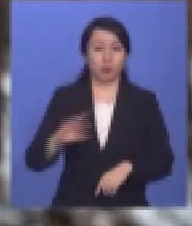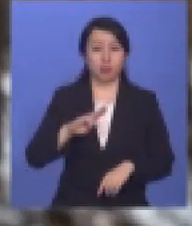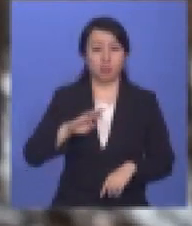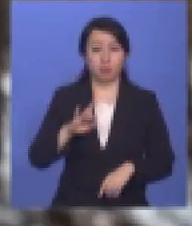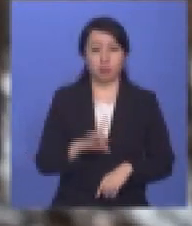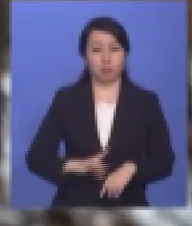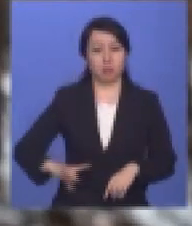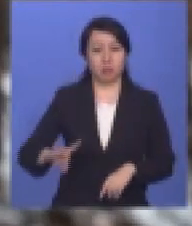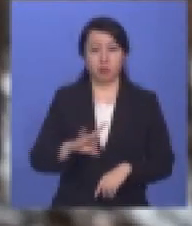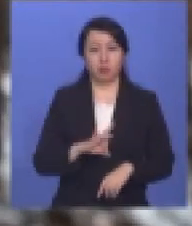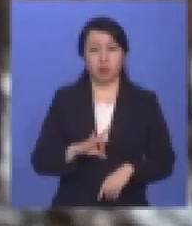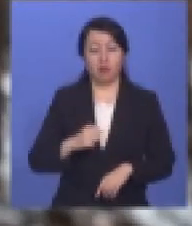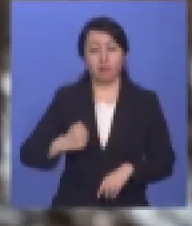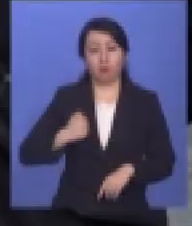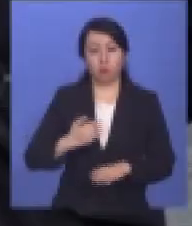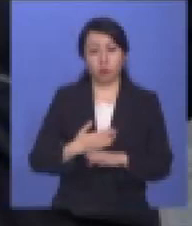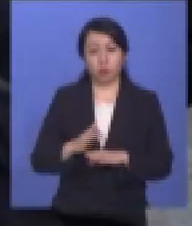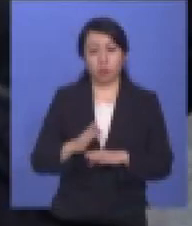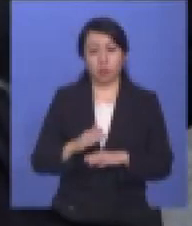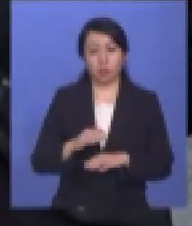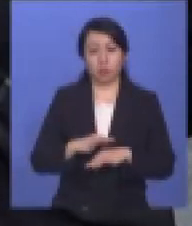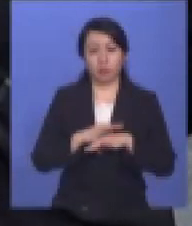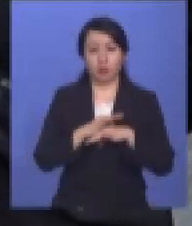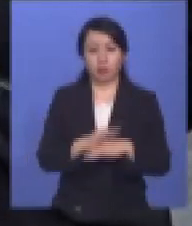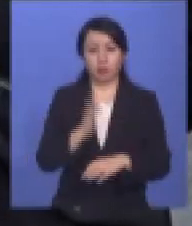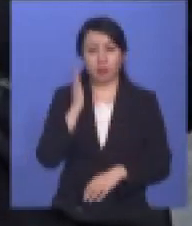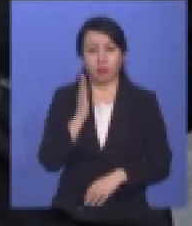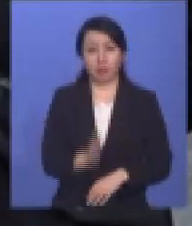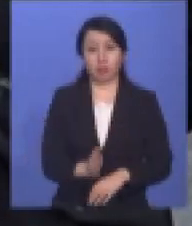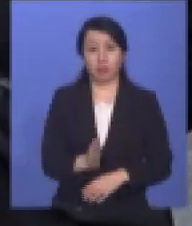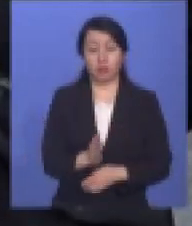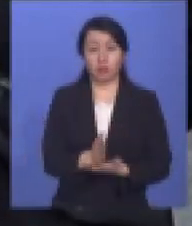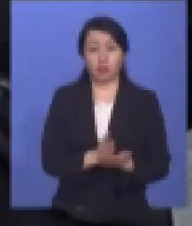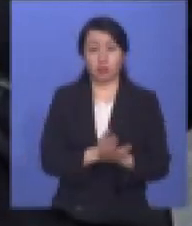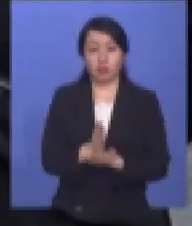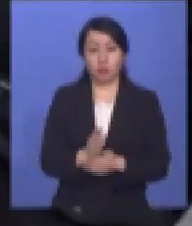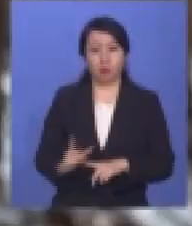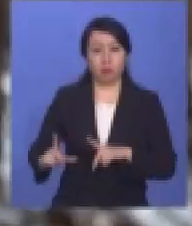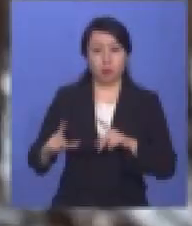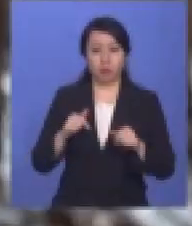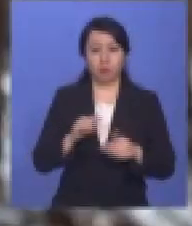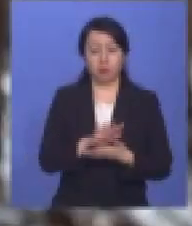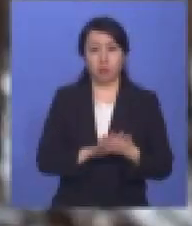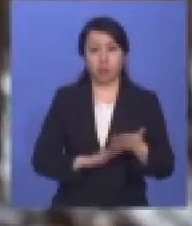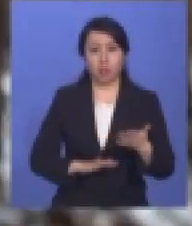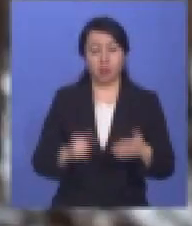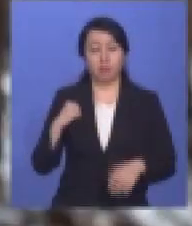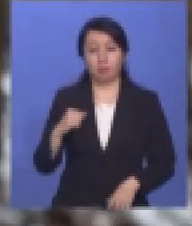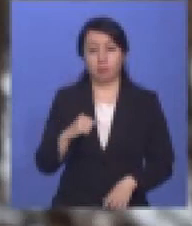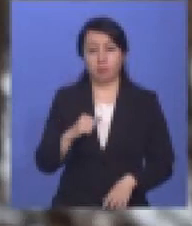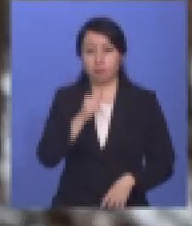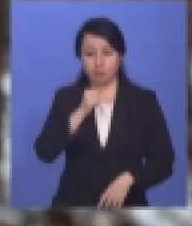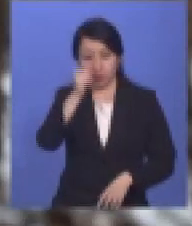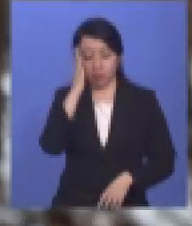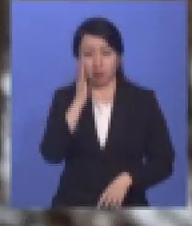Жамбылский район, село Урнаш, воинскую часть, для прохождения дальнейшей ими службы. По приезду у них в течение месяца будет